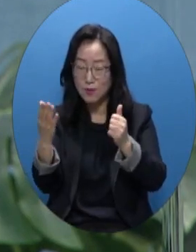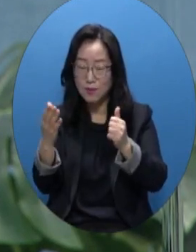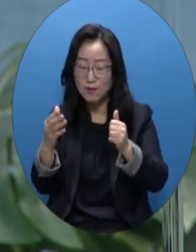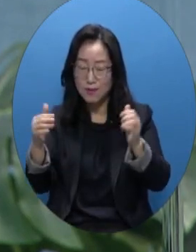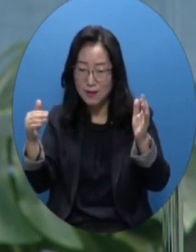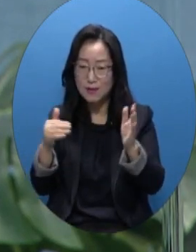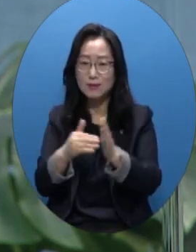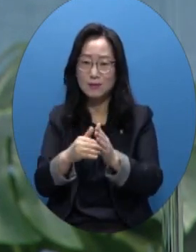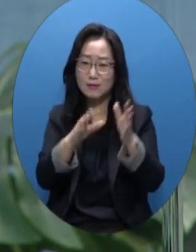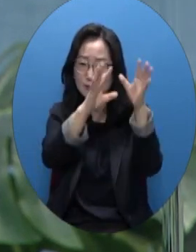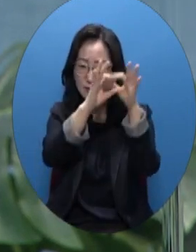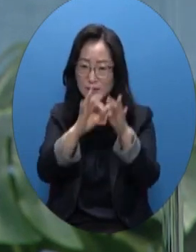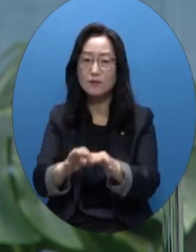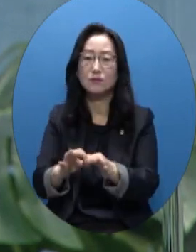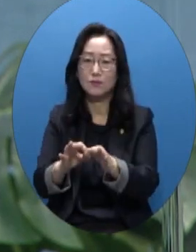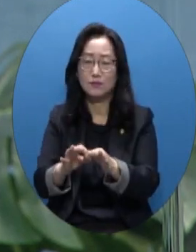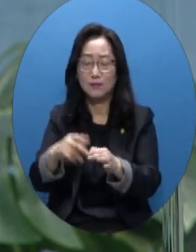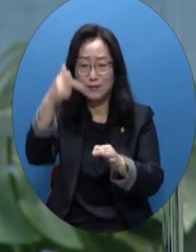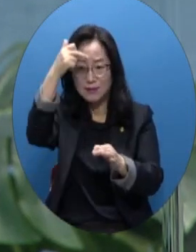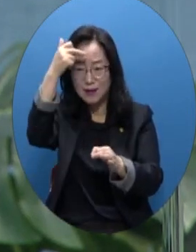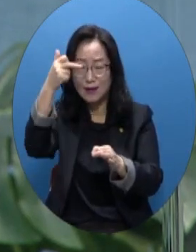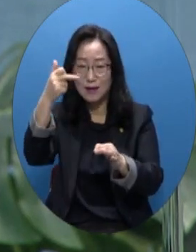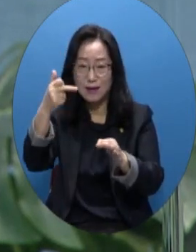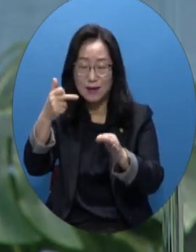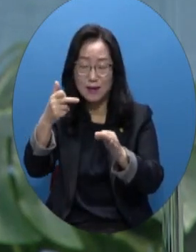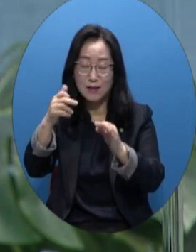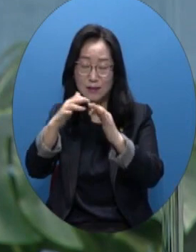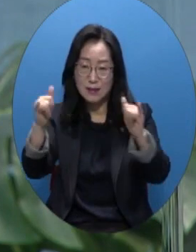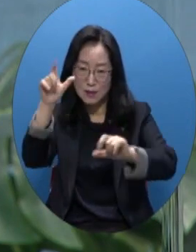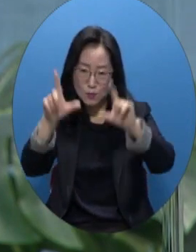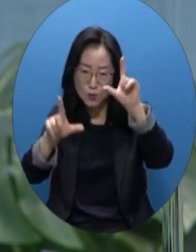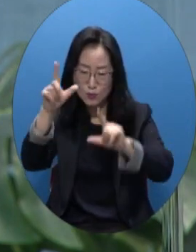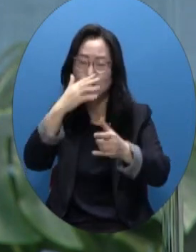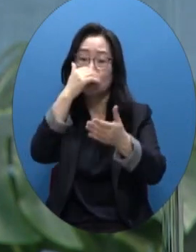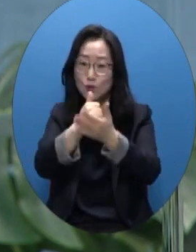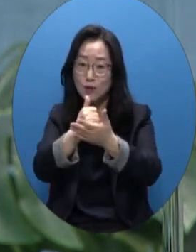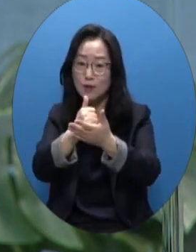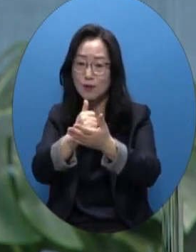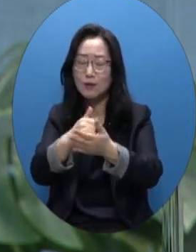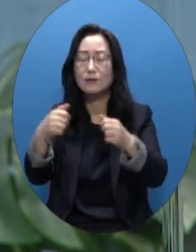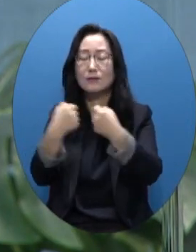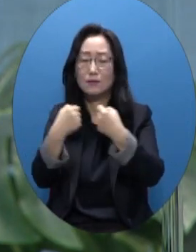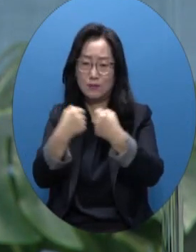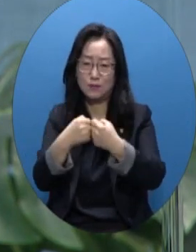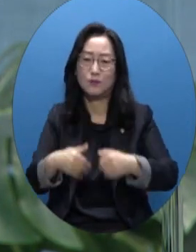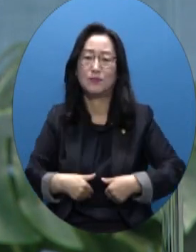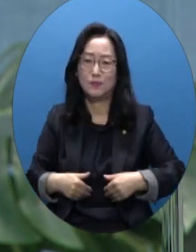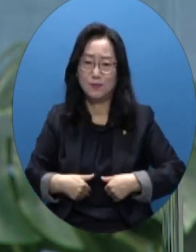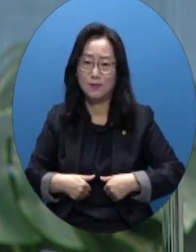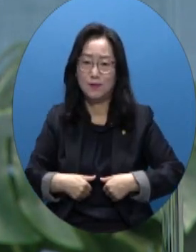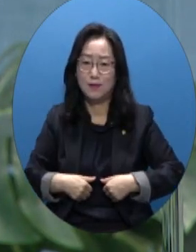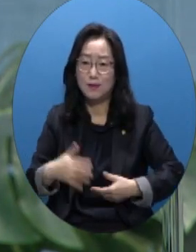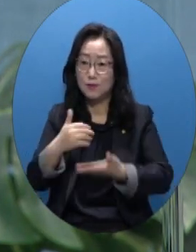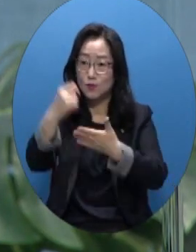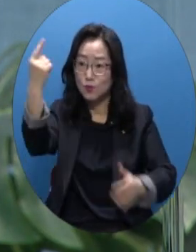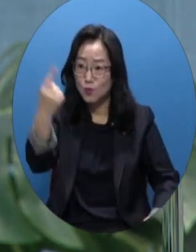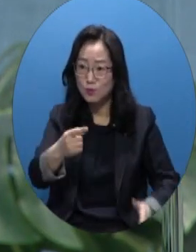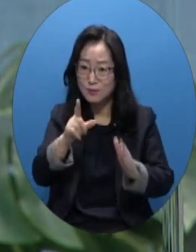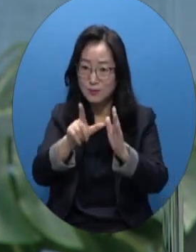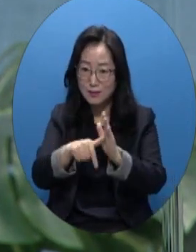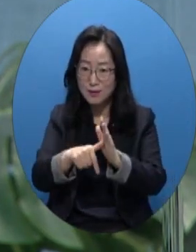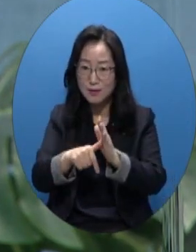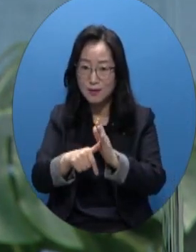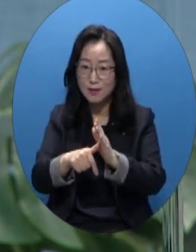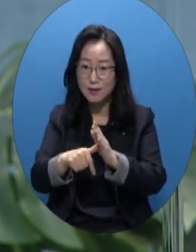끊임없이 옛 사람과 죄와 싸워야 합니다 뒤 볼 때 우리 몸이